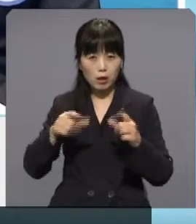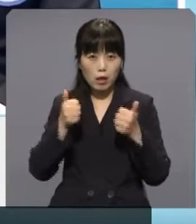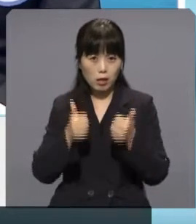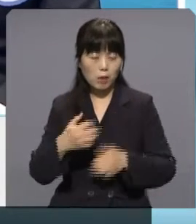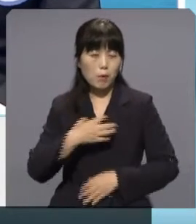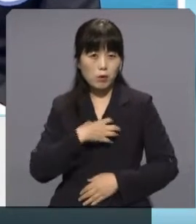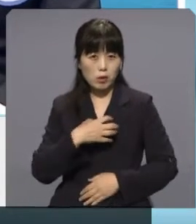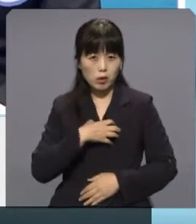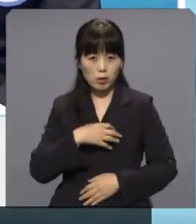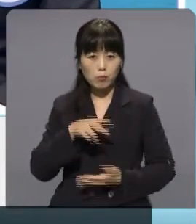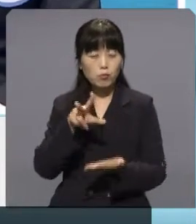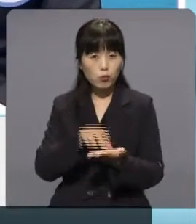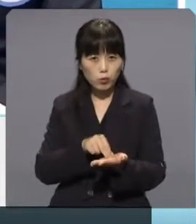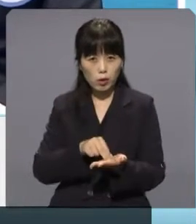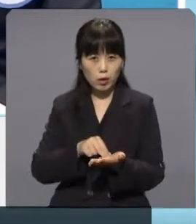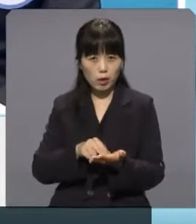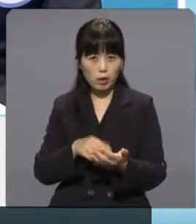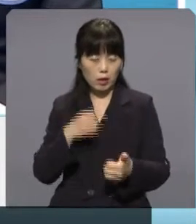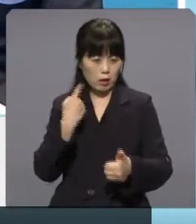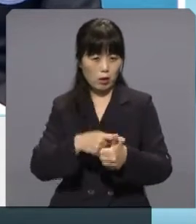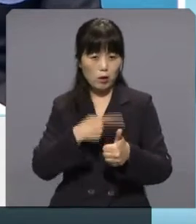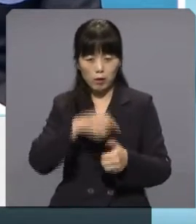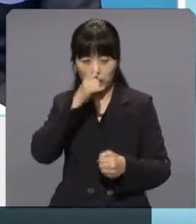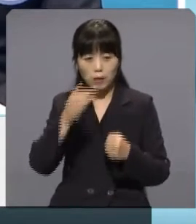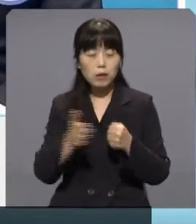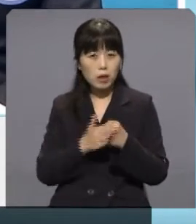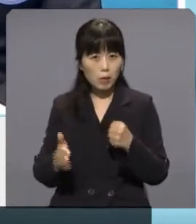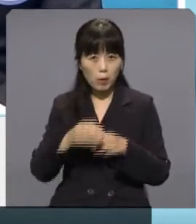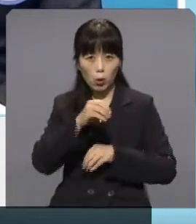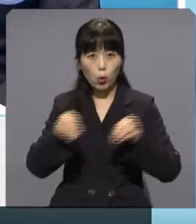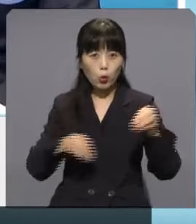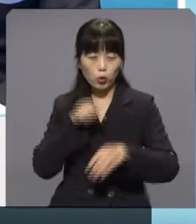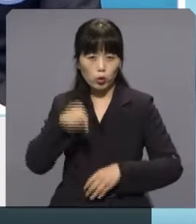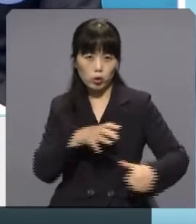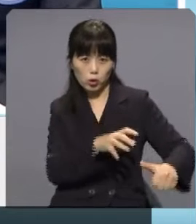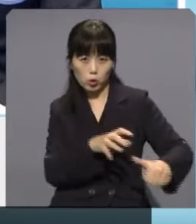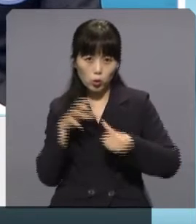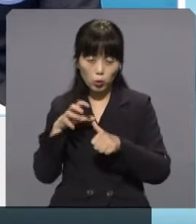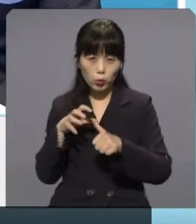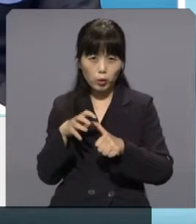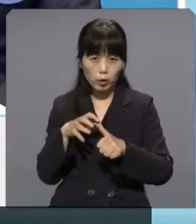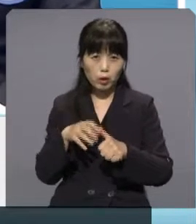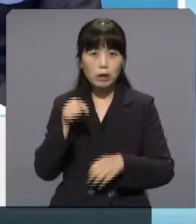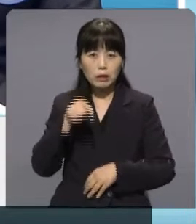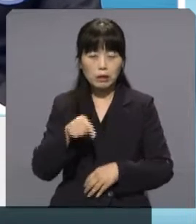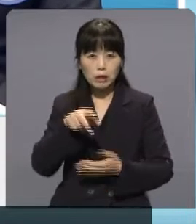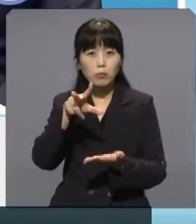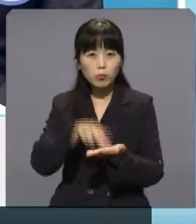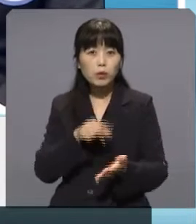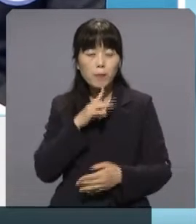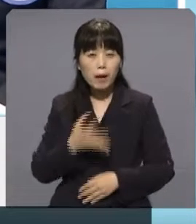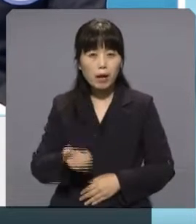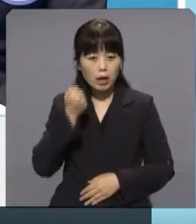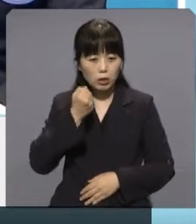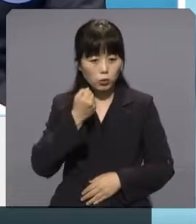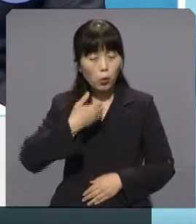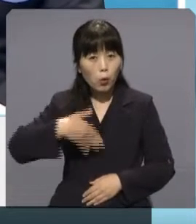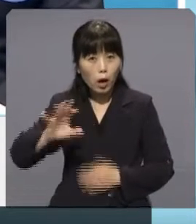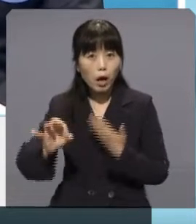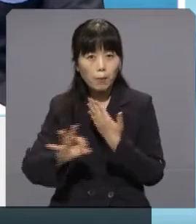리스크 이슈만 가지고 주로 공격을 하니까 오히려 그거를 이용을 해서 이 이슈만 가지고 끌고